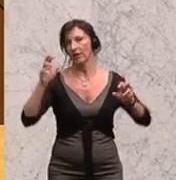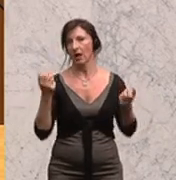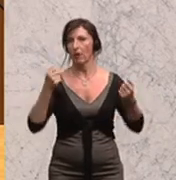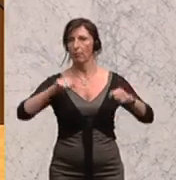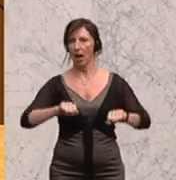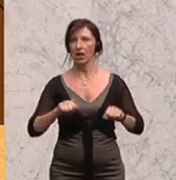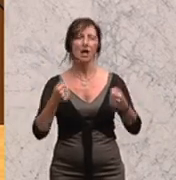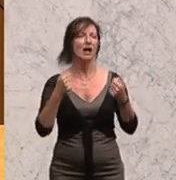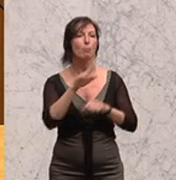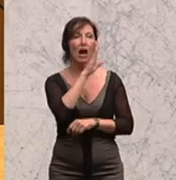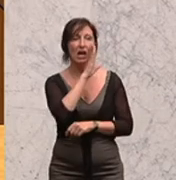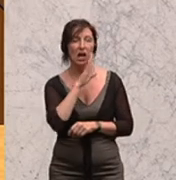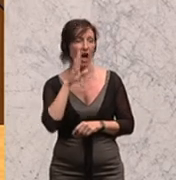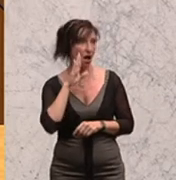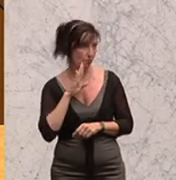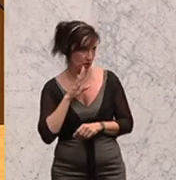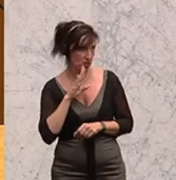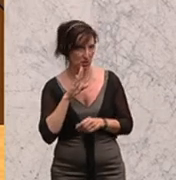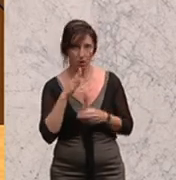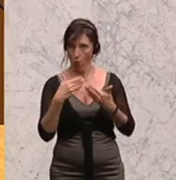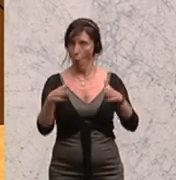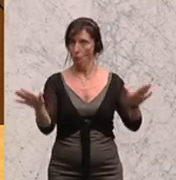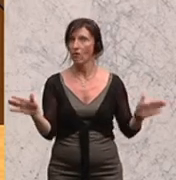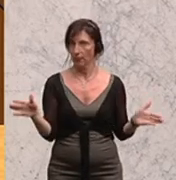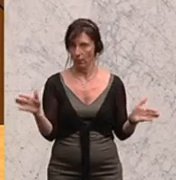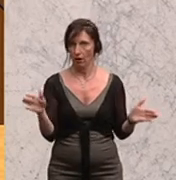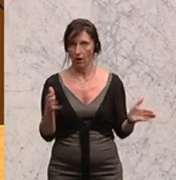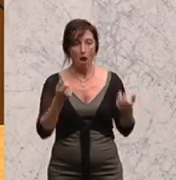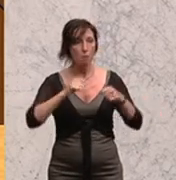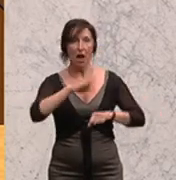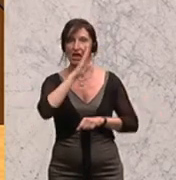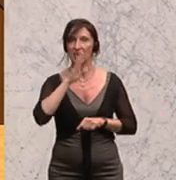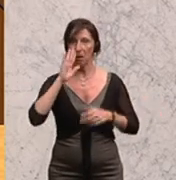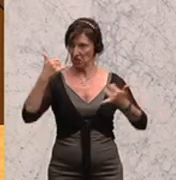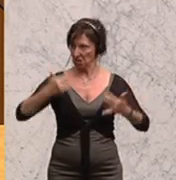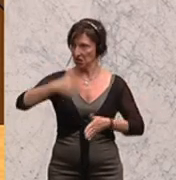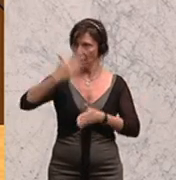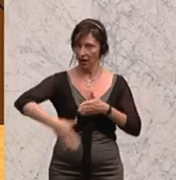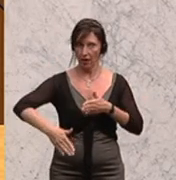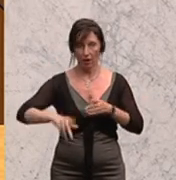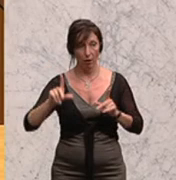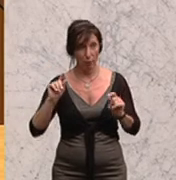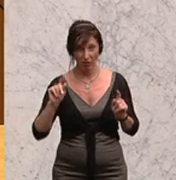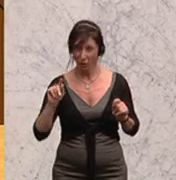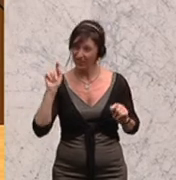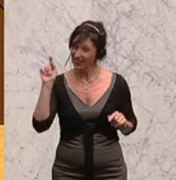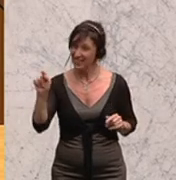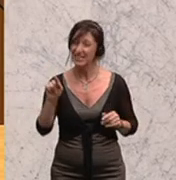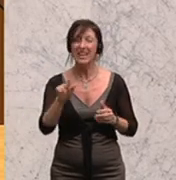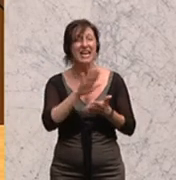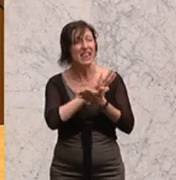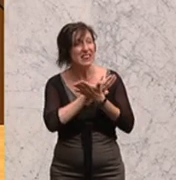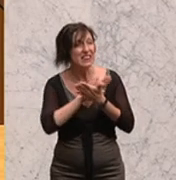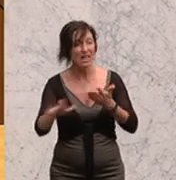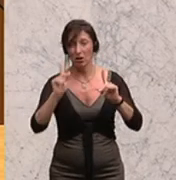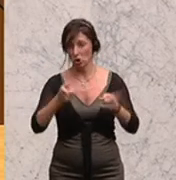mit der Öffnung des Bankgeheimnisses, Ende des Bankgeheimnisses, haben Sie einen Tabubruch begangen.